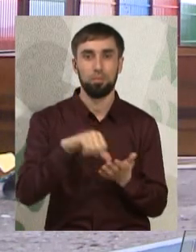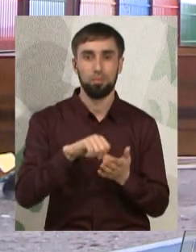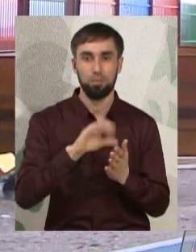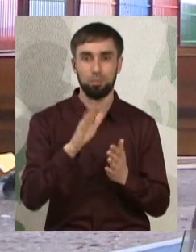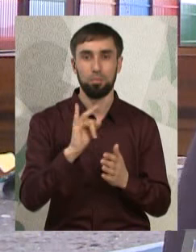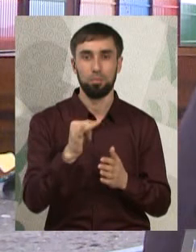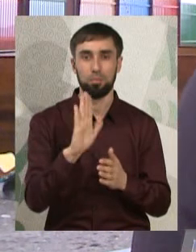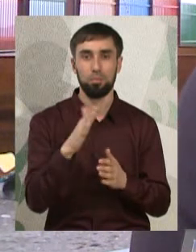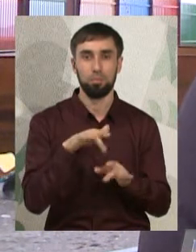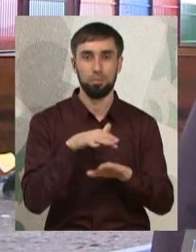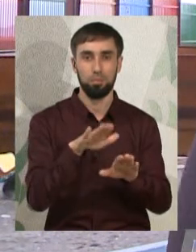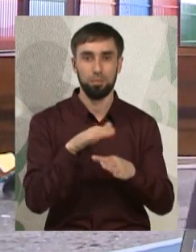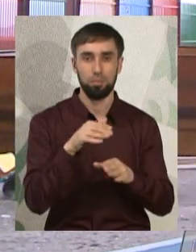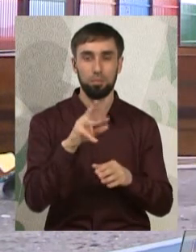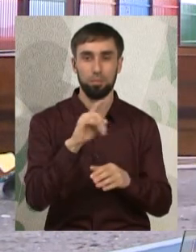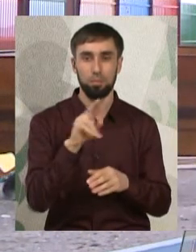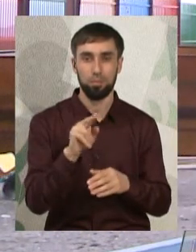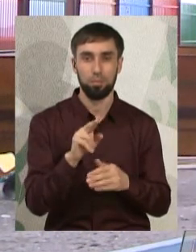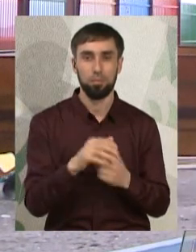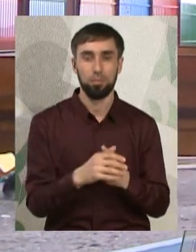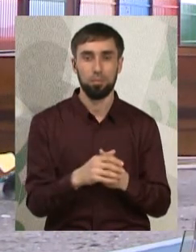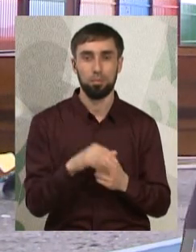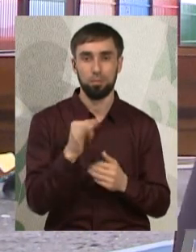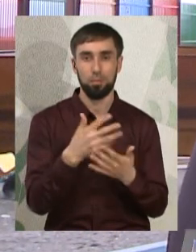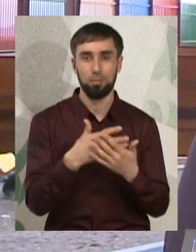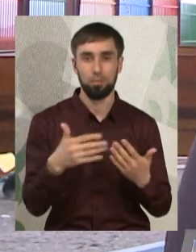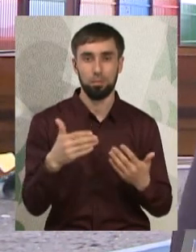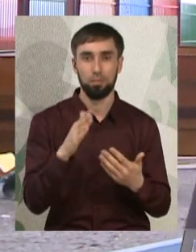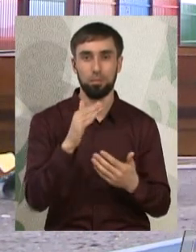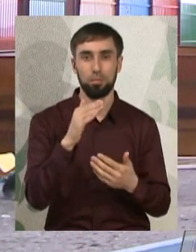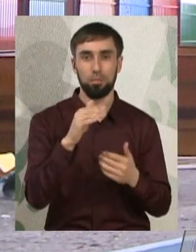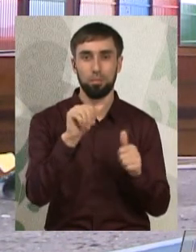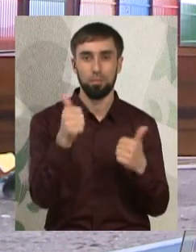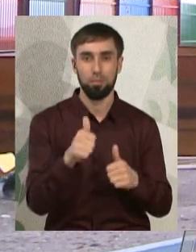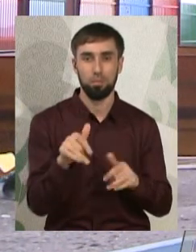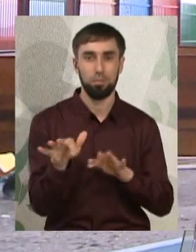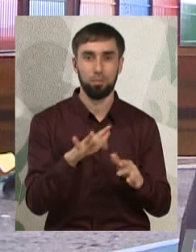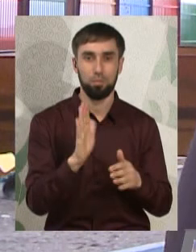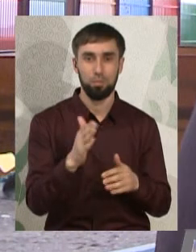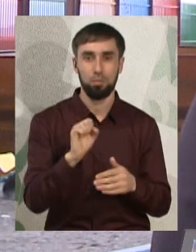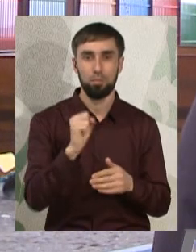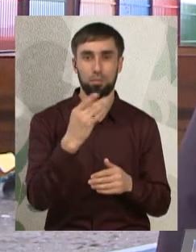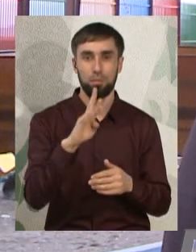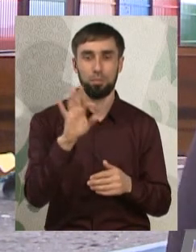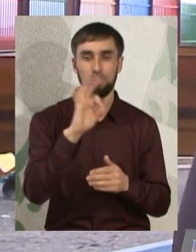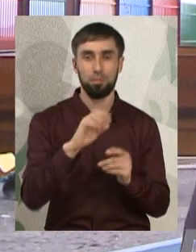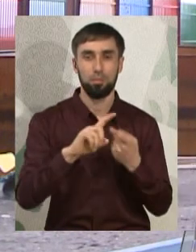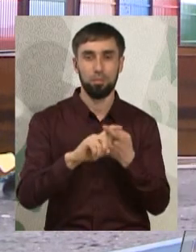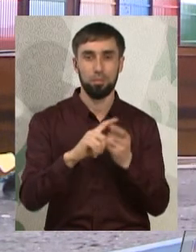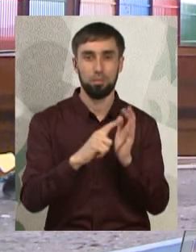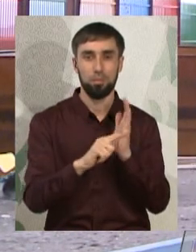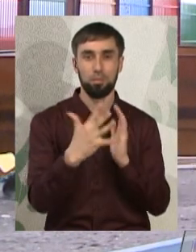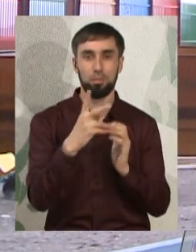И продолжая, у нас будут различные форумные мероприятия и акции, приуроченные к 75-летию,